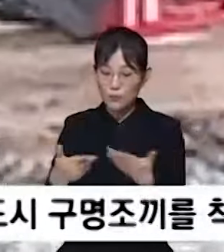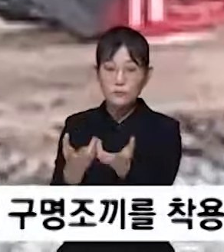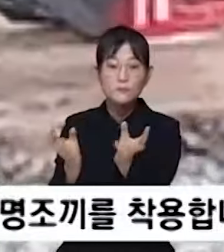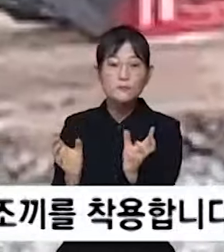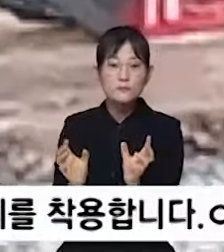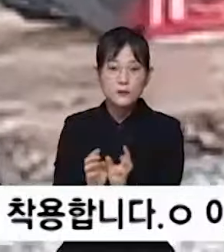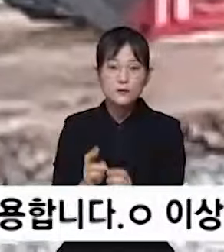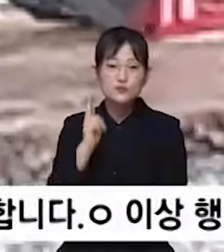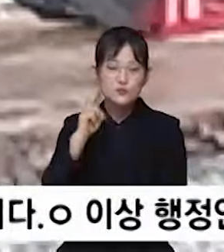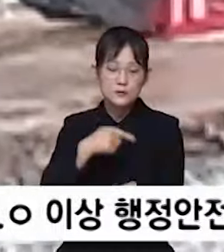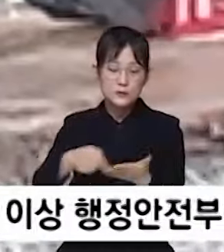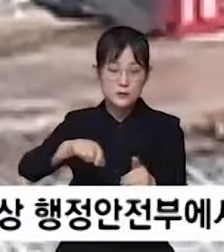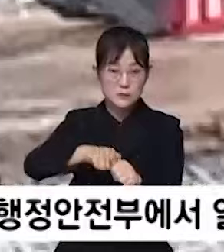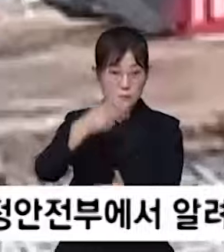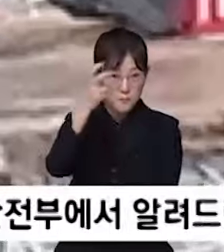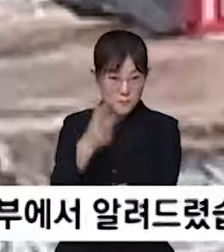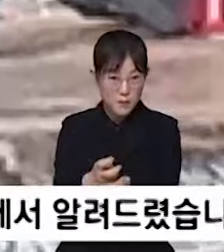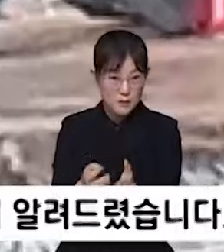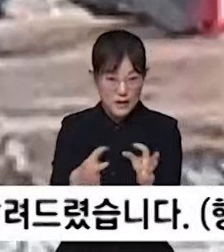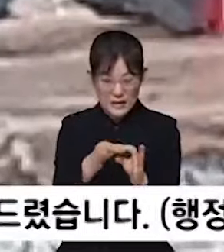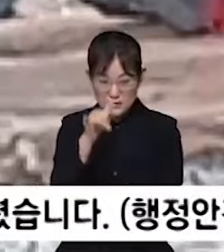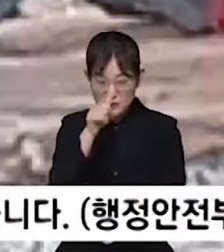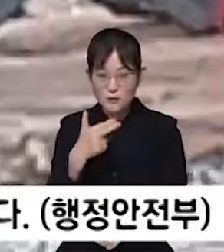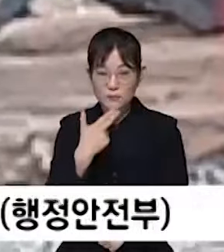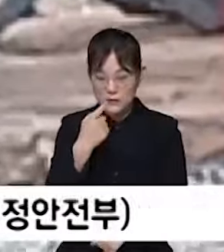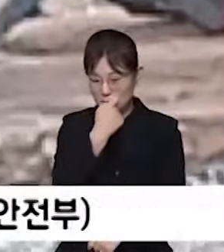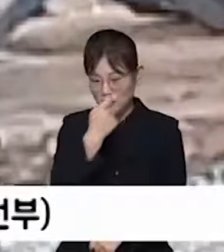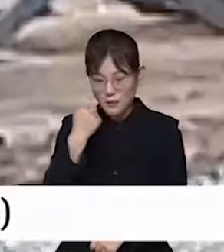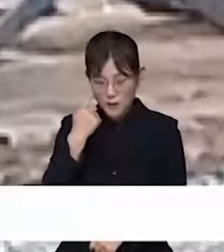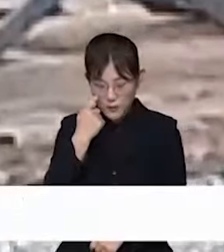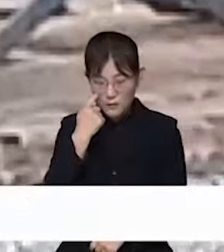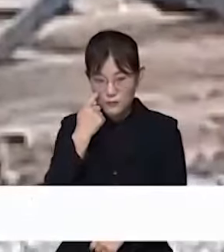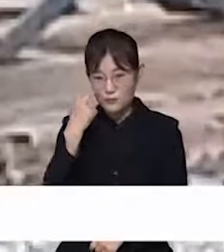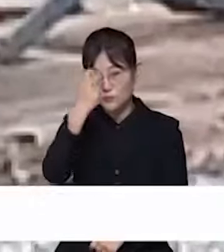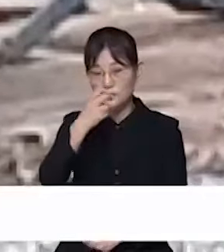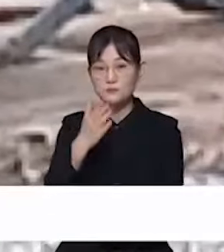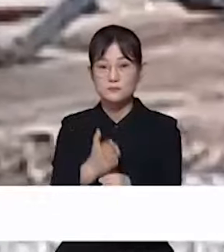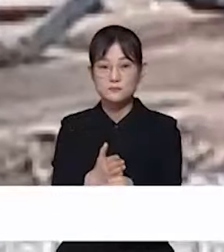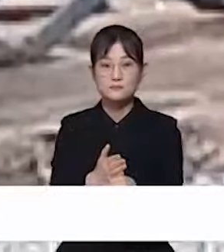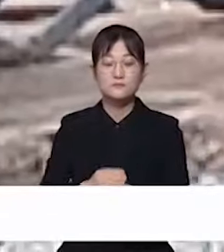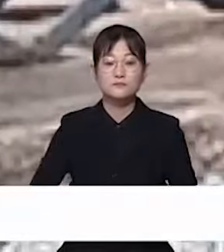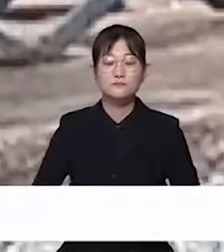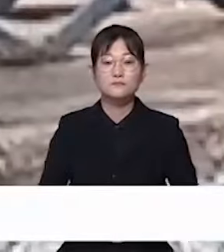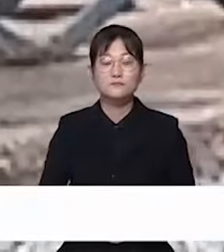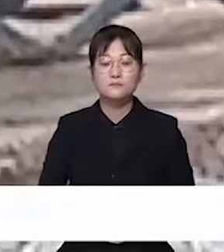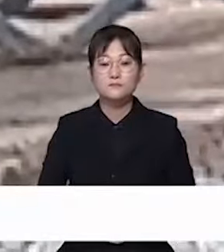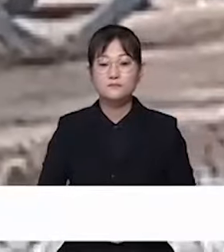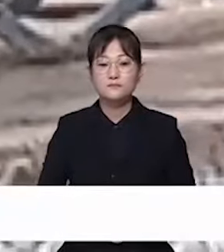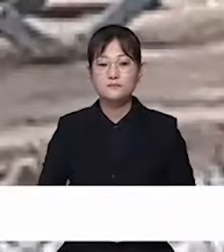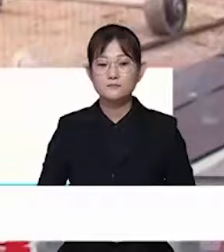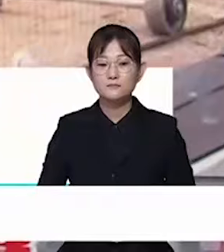노동당국은 중대재해처벌법 적용 여부 등 정확한 사고 경위를 조사하고 있습니다.